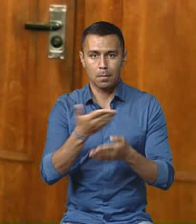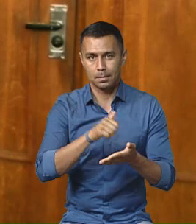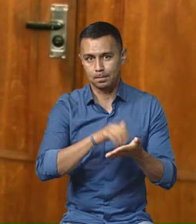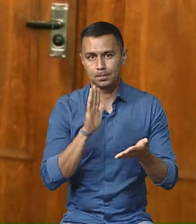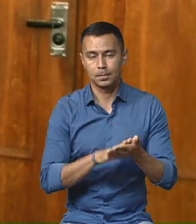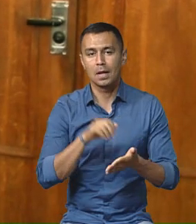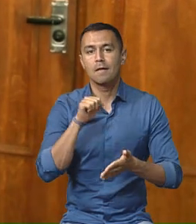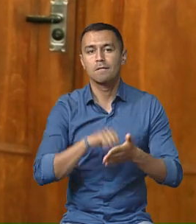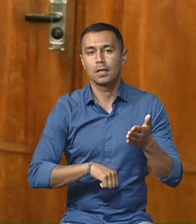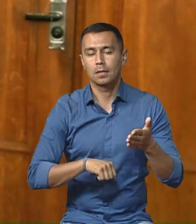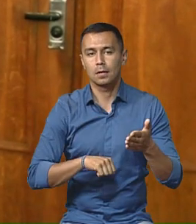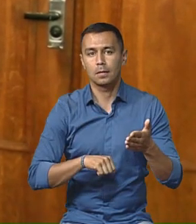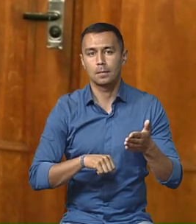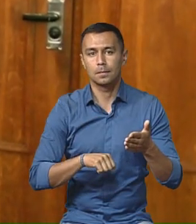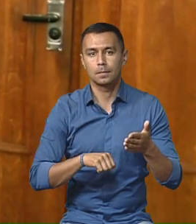від